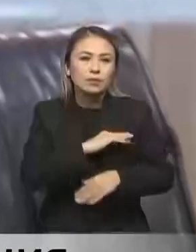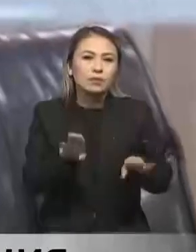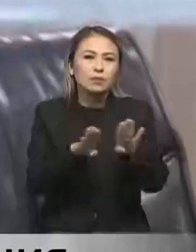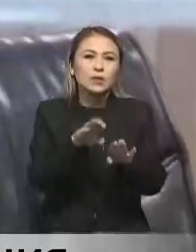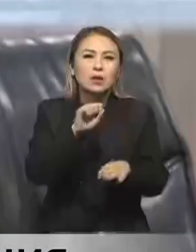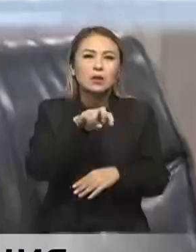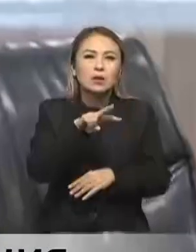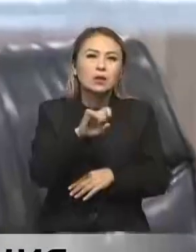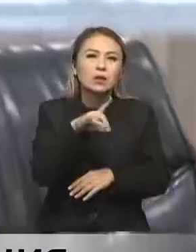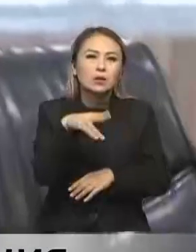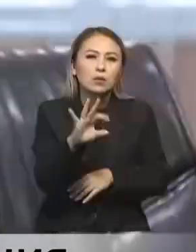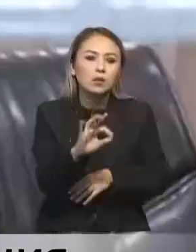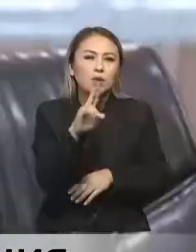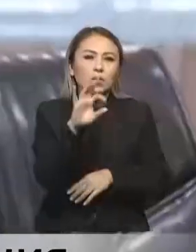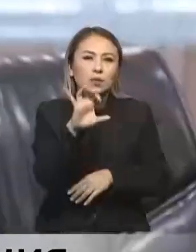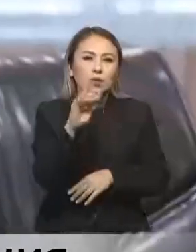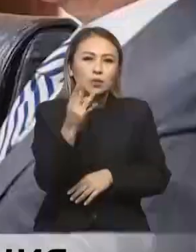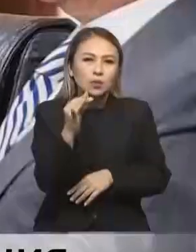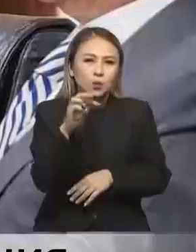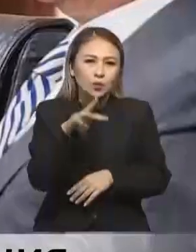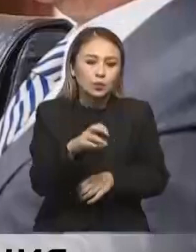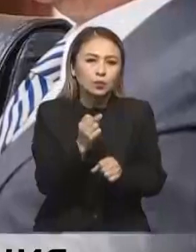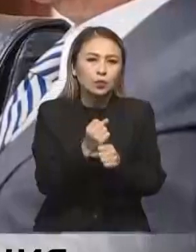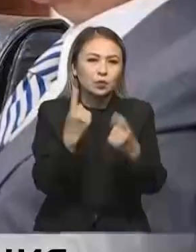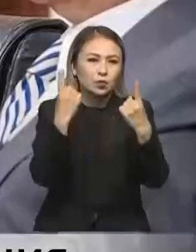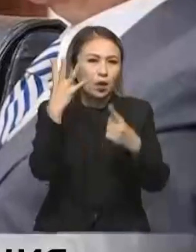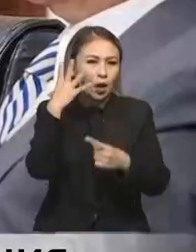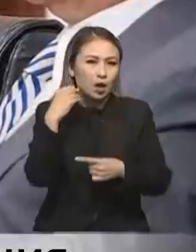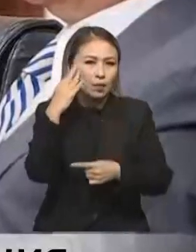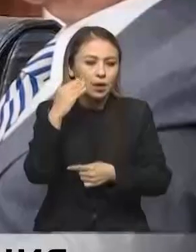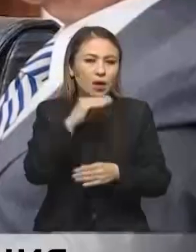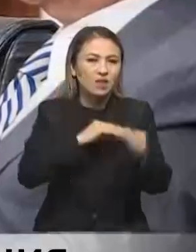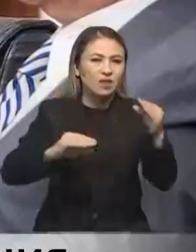көрсетеді. Бұған дейін Аларко консорциум құрамында үлкен Алматы